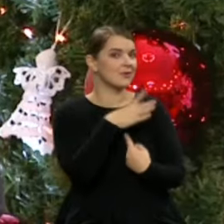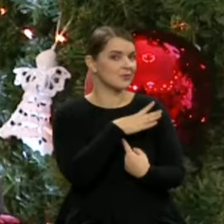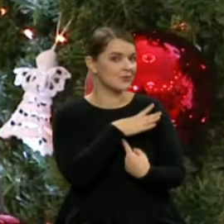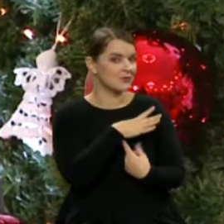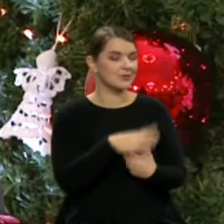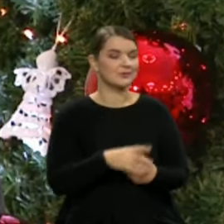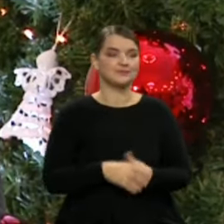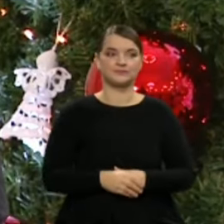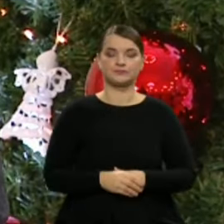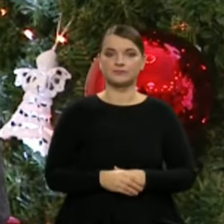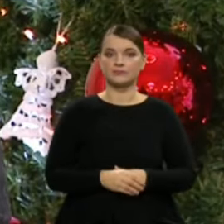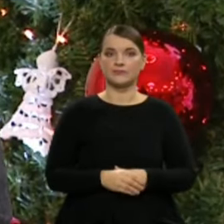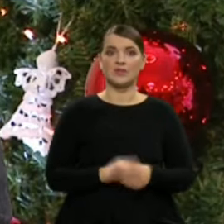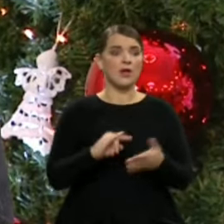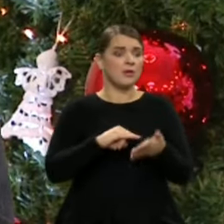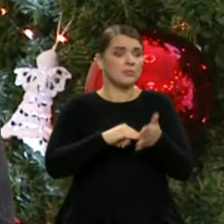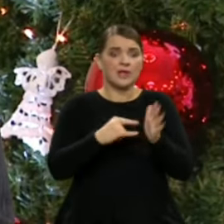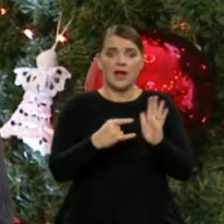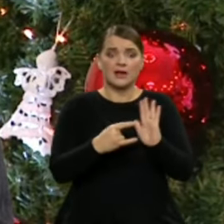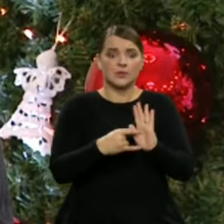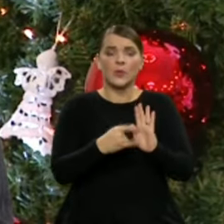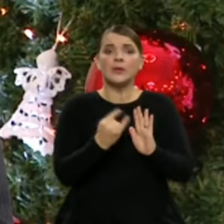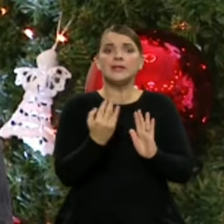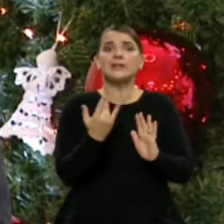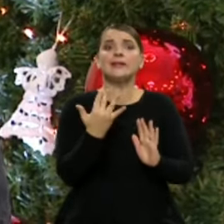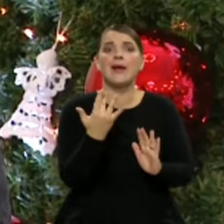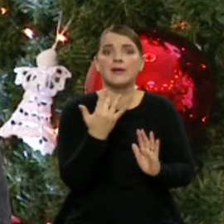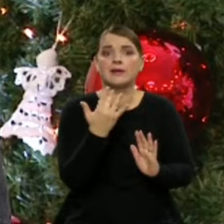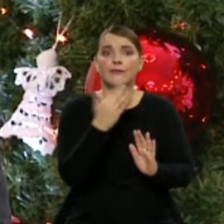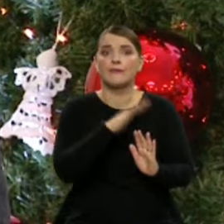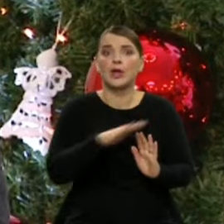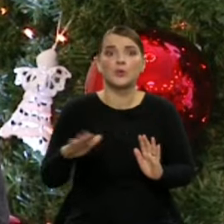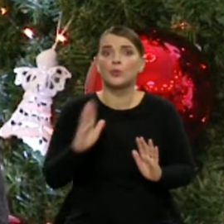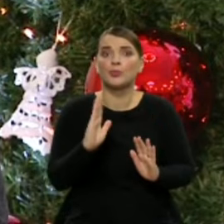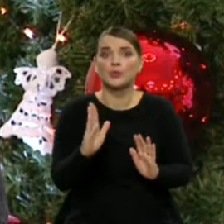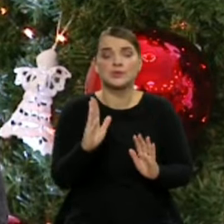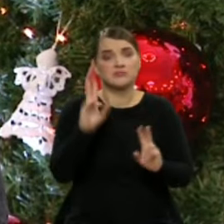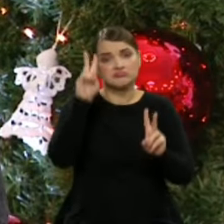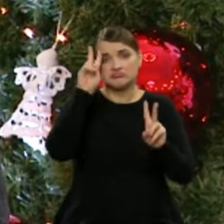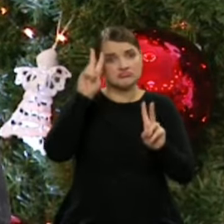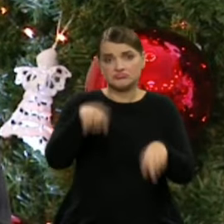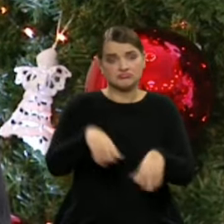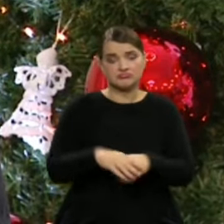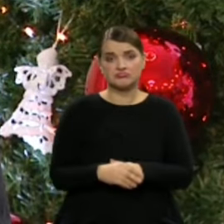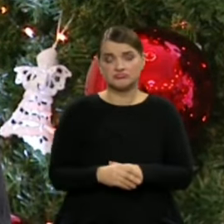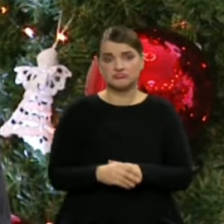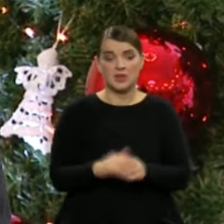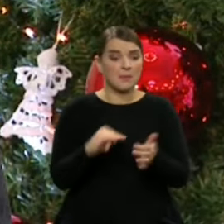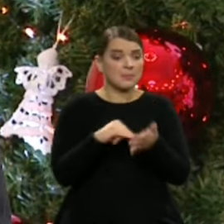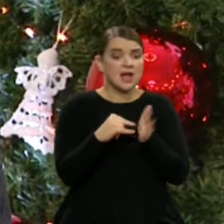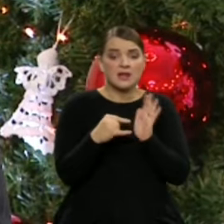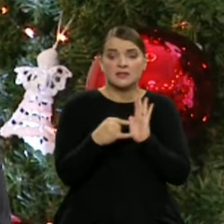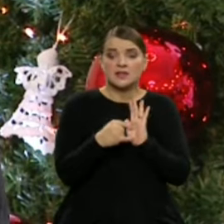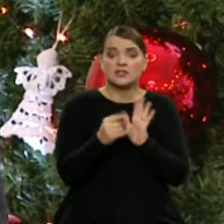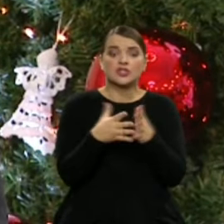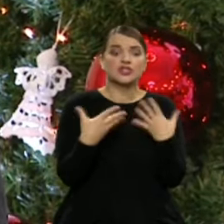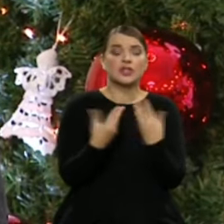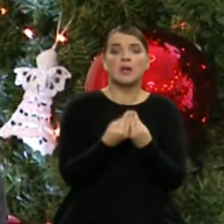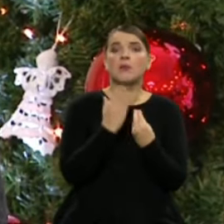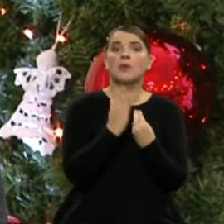Neturėjome jokio plano, kiek turėsime vaikų, neturėjome jokio plano, kokia mūsų šeima